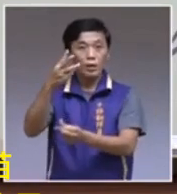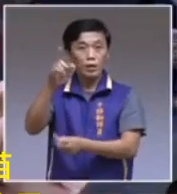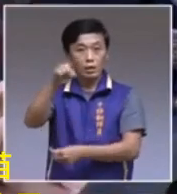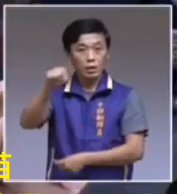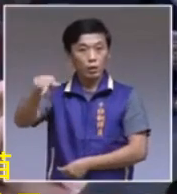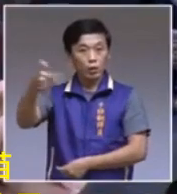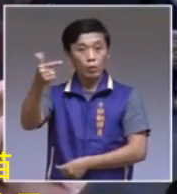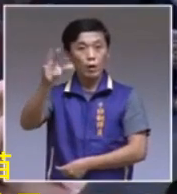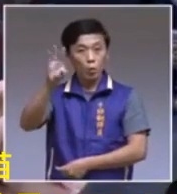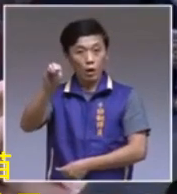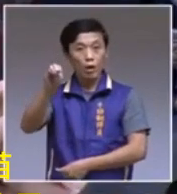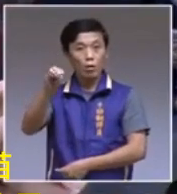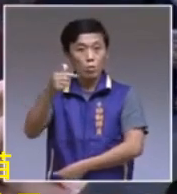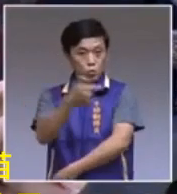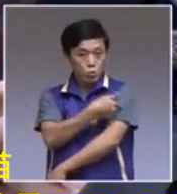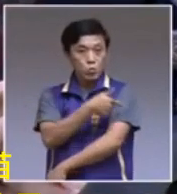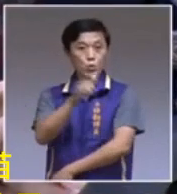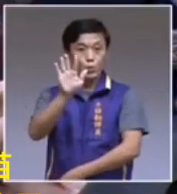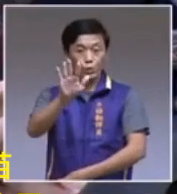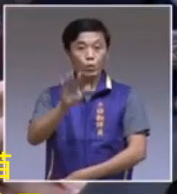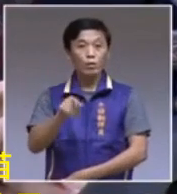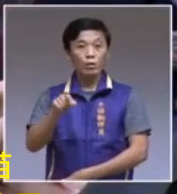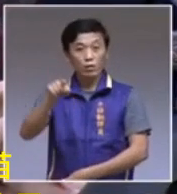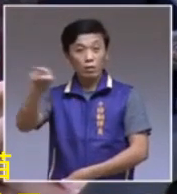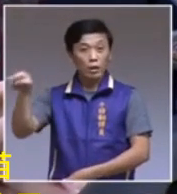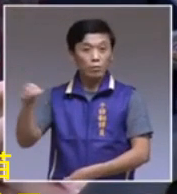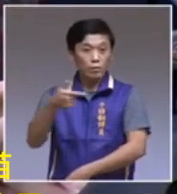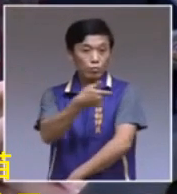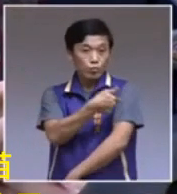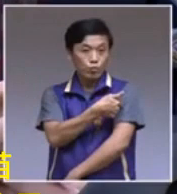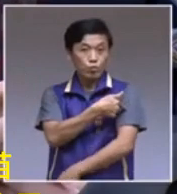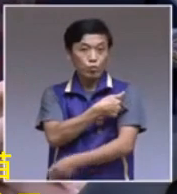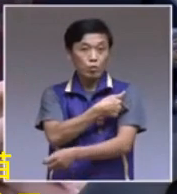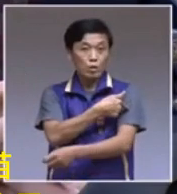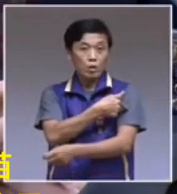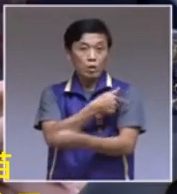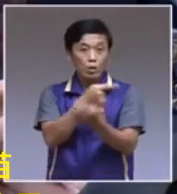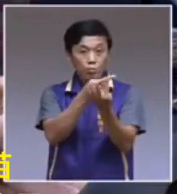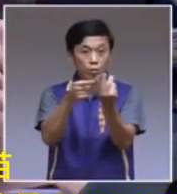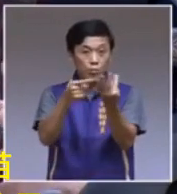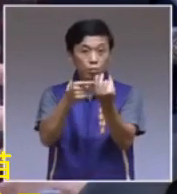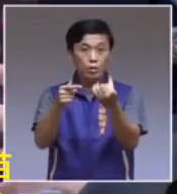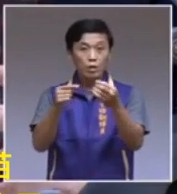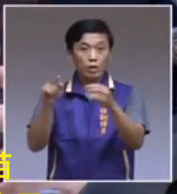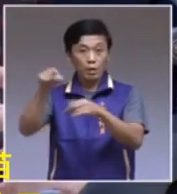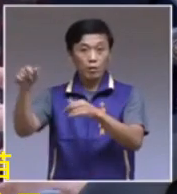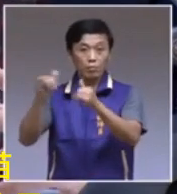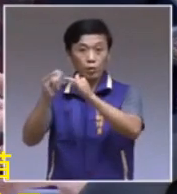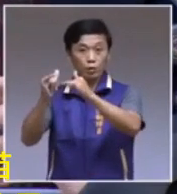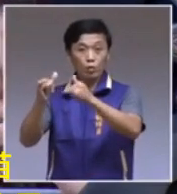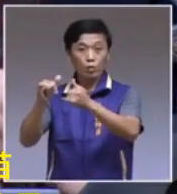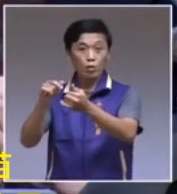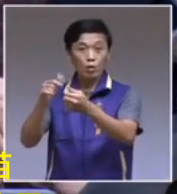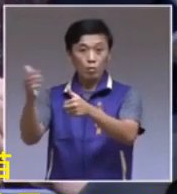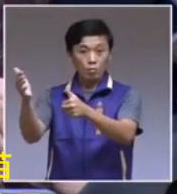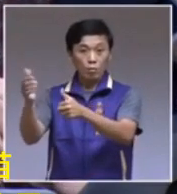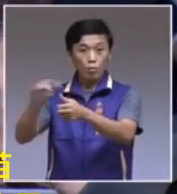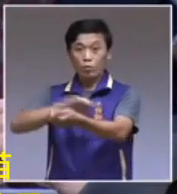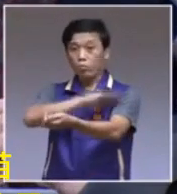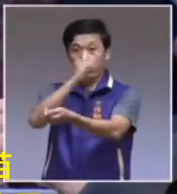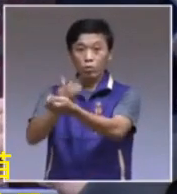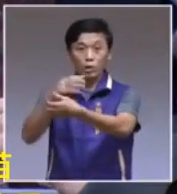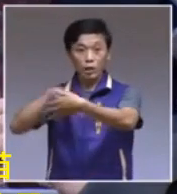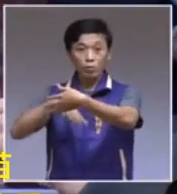3亿1600万剂的一个疫苗，那他们施打的剂数占总人口的比例，大家可以看到这个曲